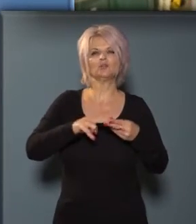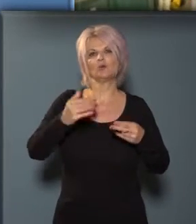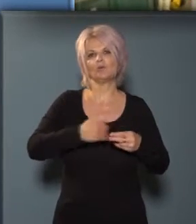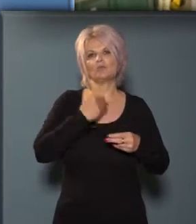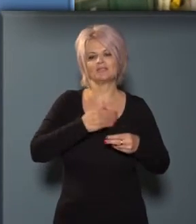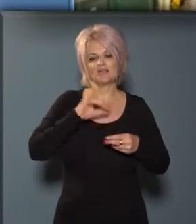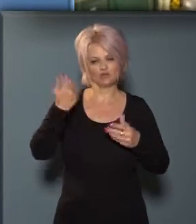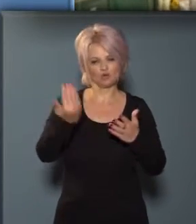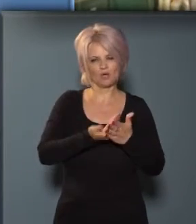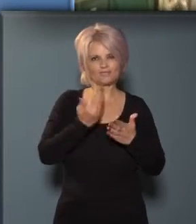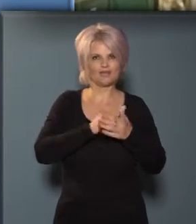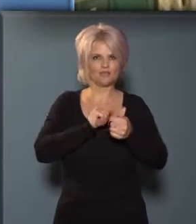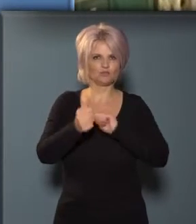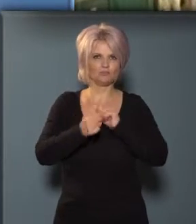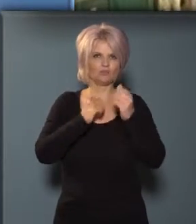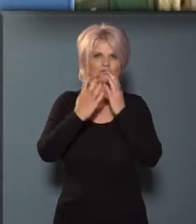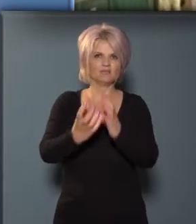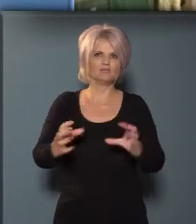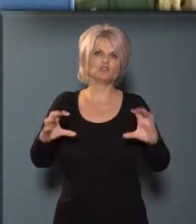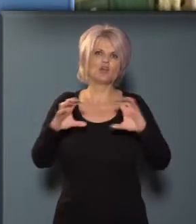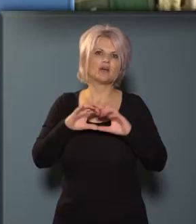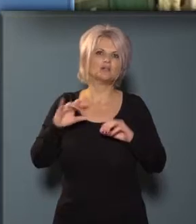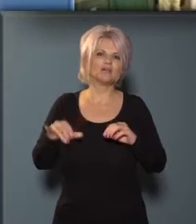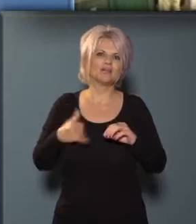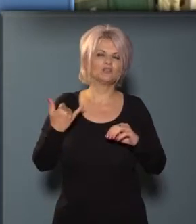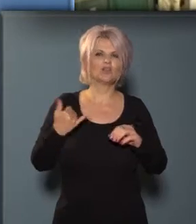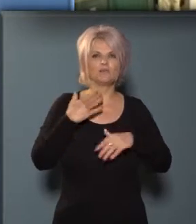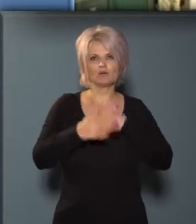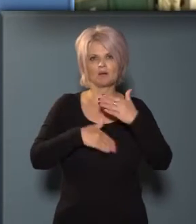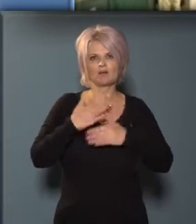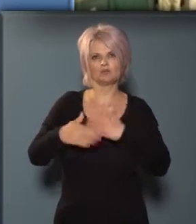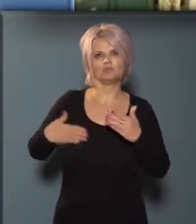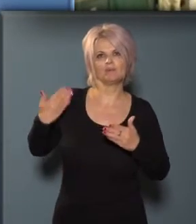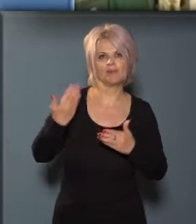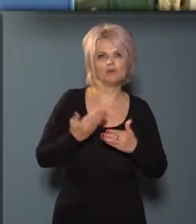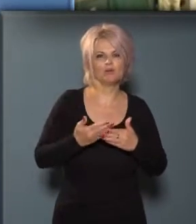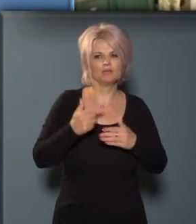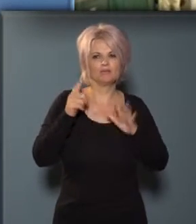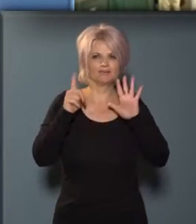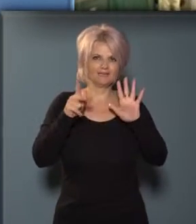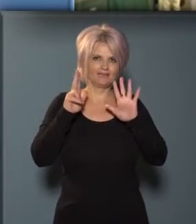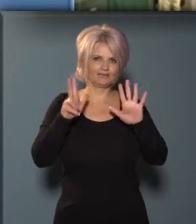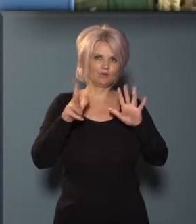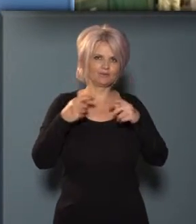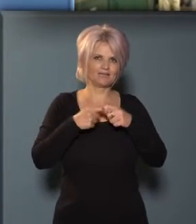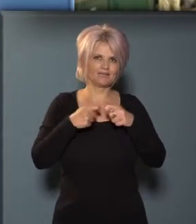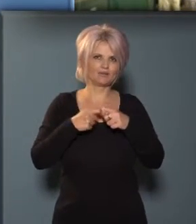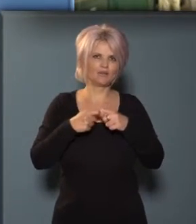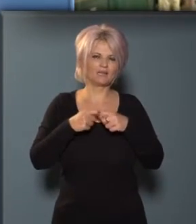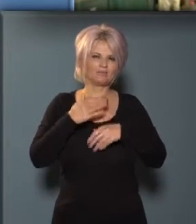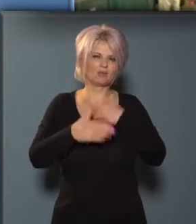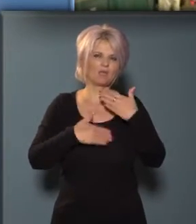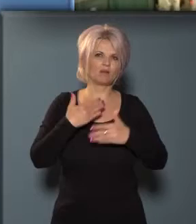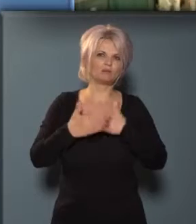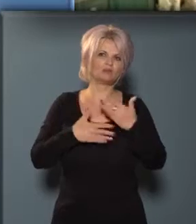igénybe veszi a sportcsarnokot, és az állandó bérlőink körülbelül ilyen 7-8 egyesület, aki